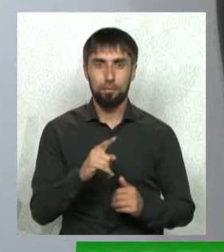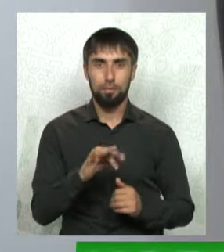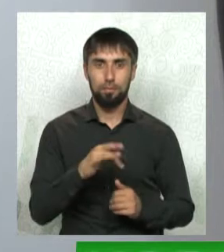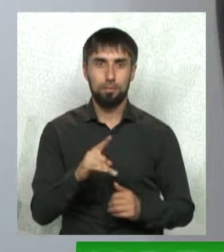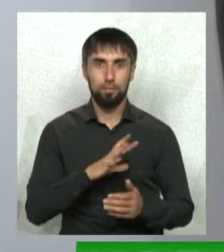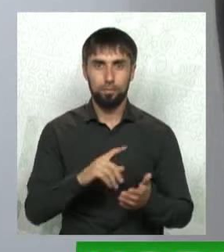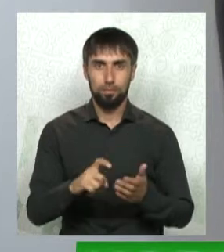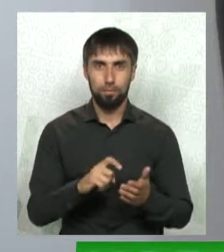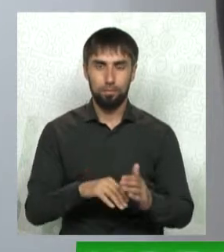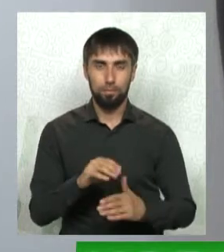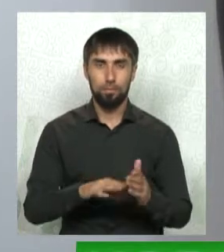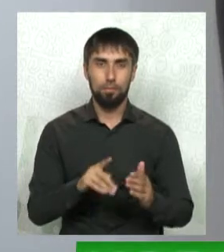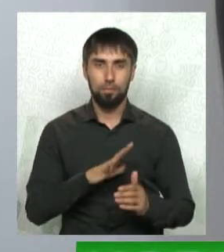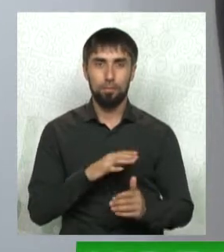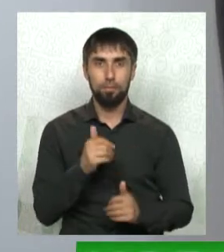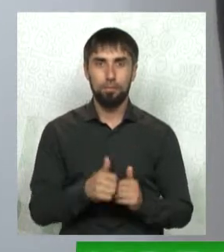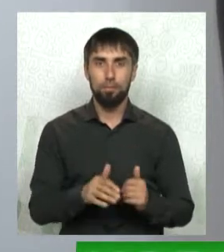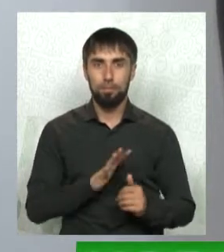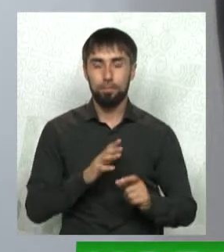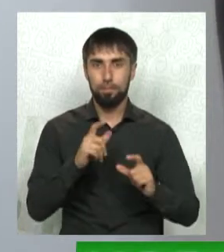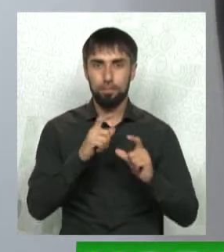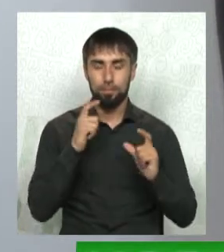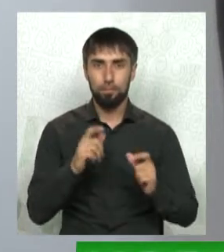дезинфекции рук, чтобы находились маски